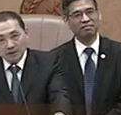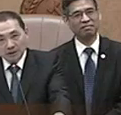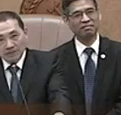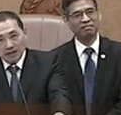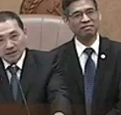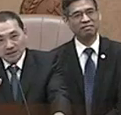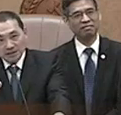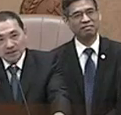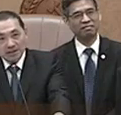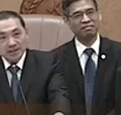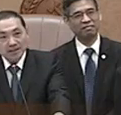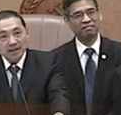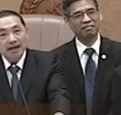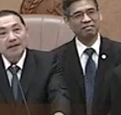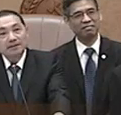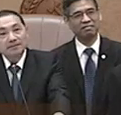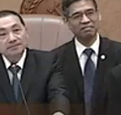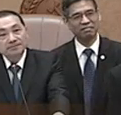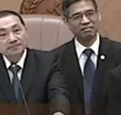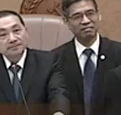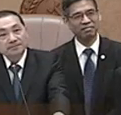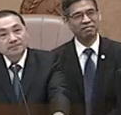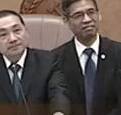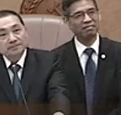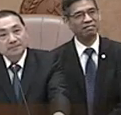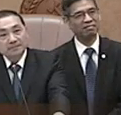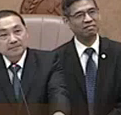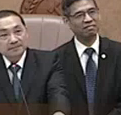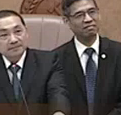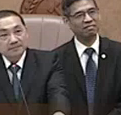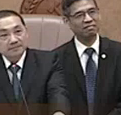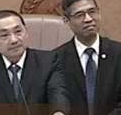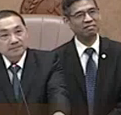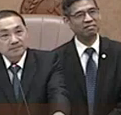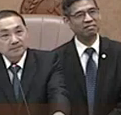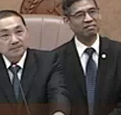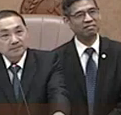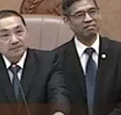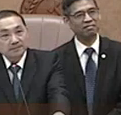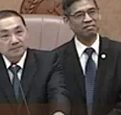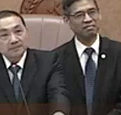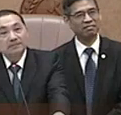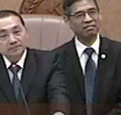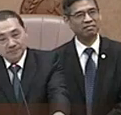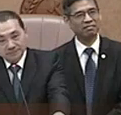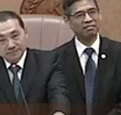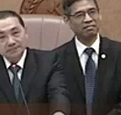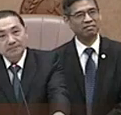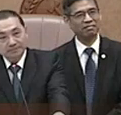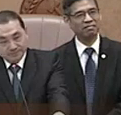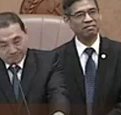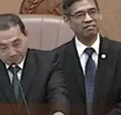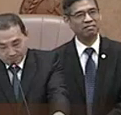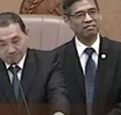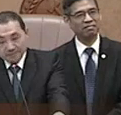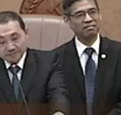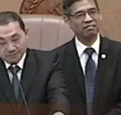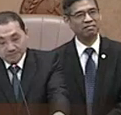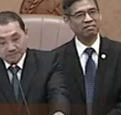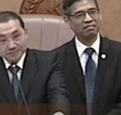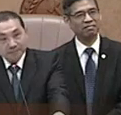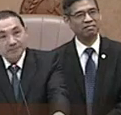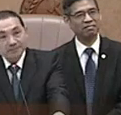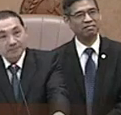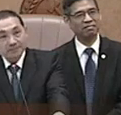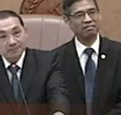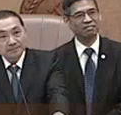请书面回复给麻烦书面回复给陈乃瑜议员。请示主席哦，我是不是请局长先回？那市长留下，那